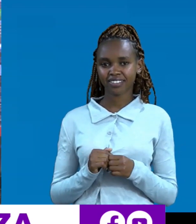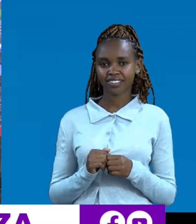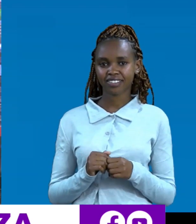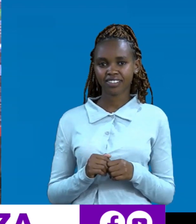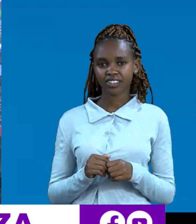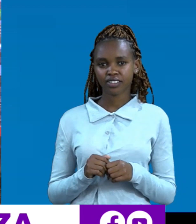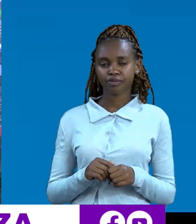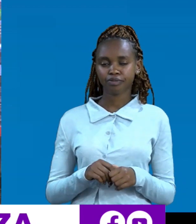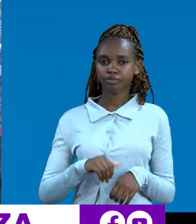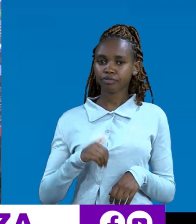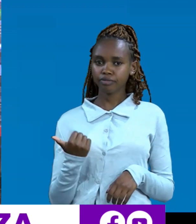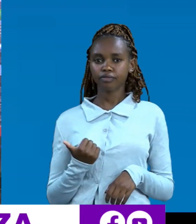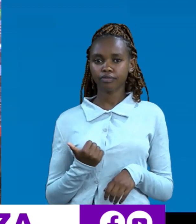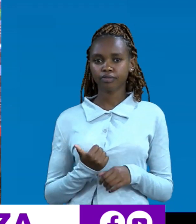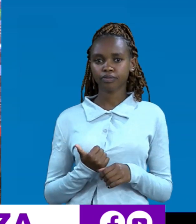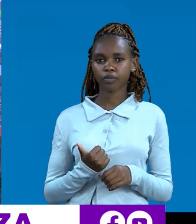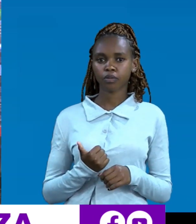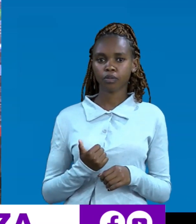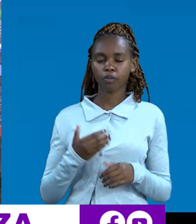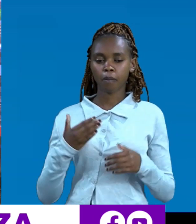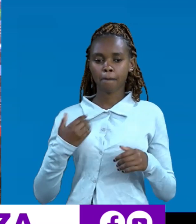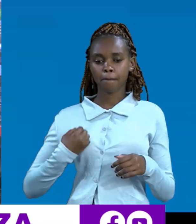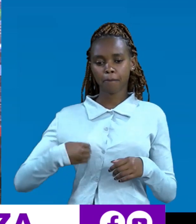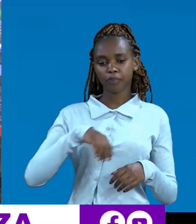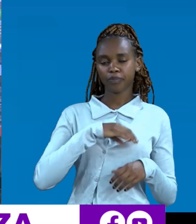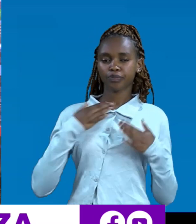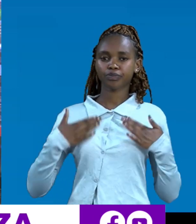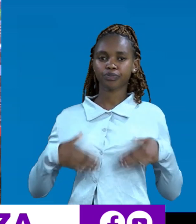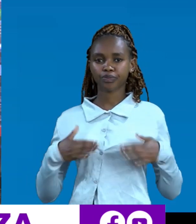Pia form ingine, hii ya watu wetu. Najua wale